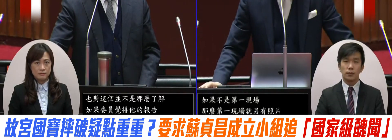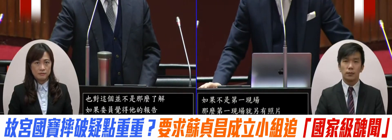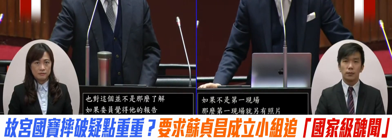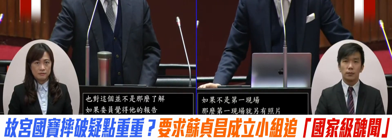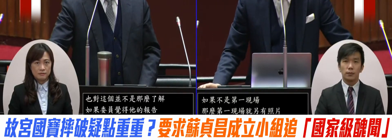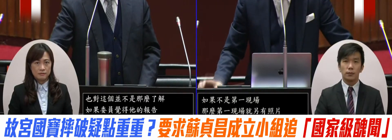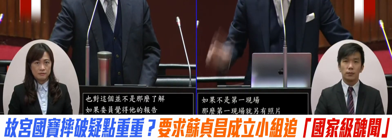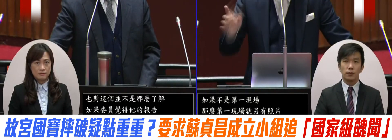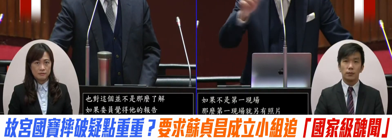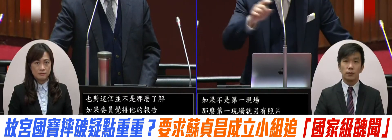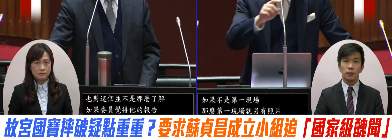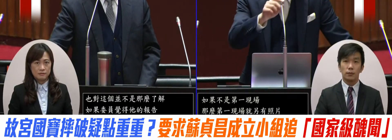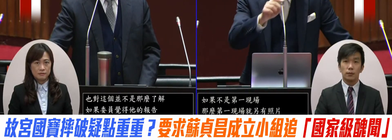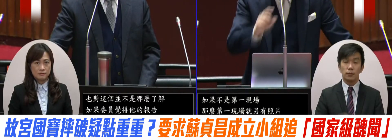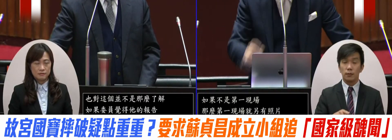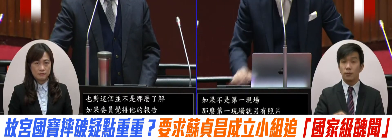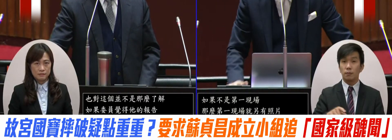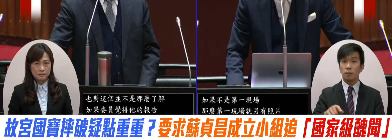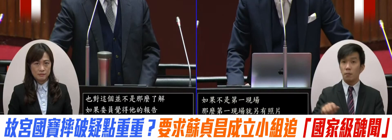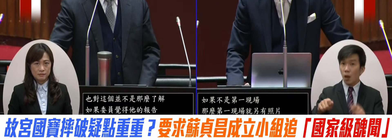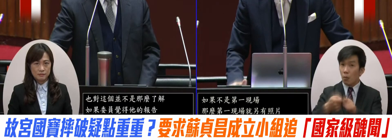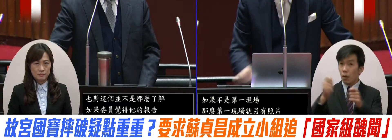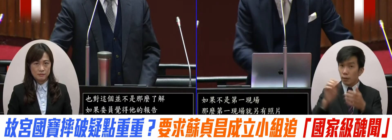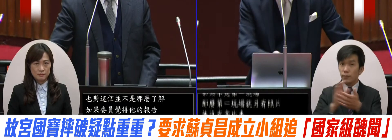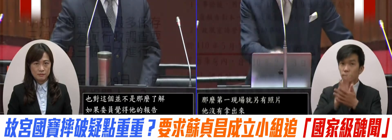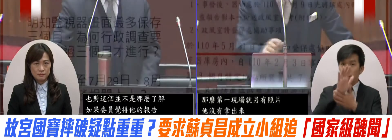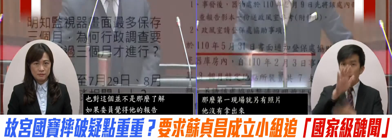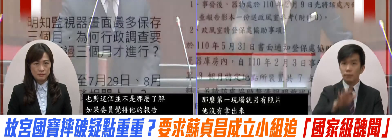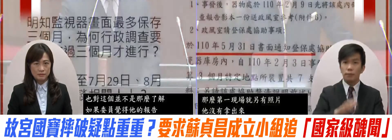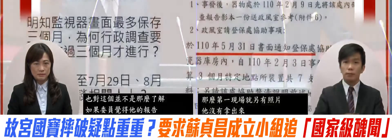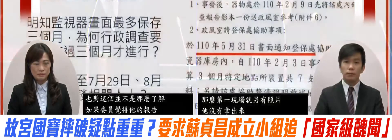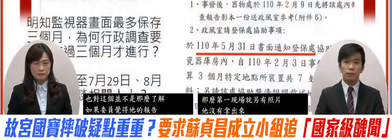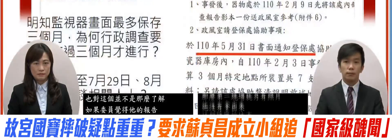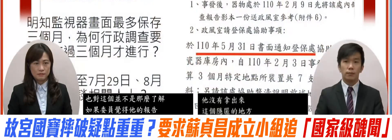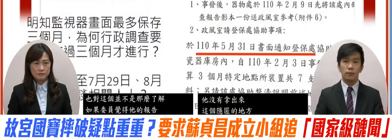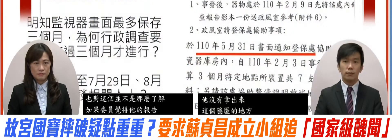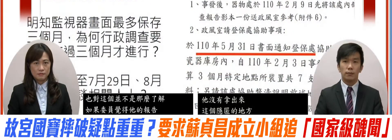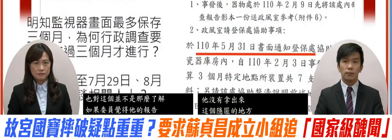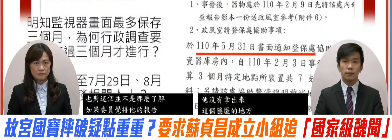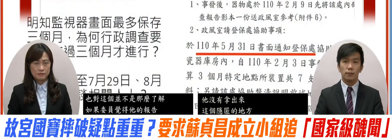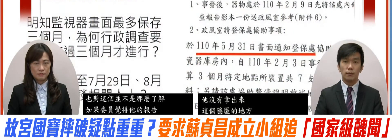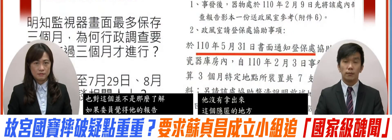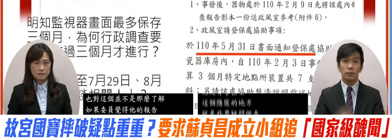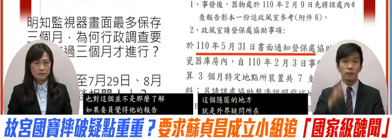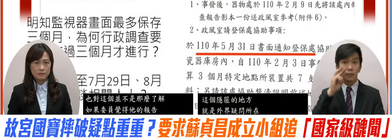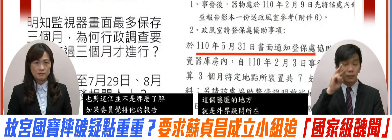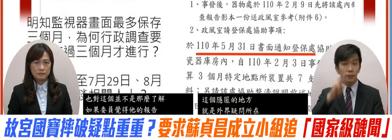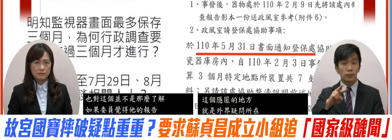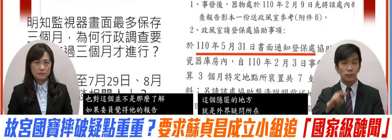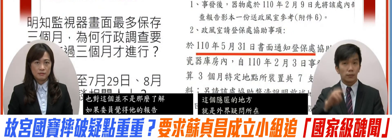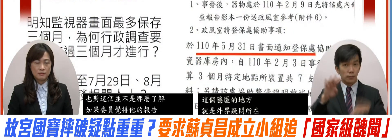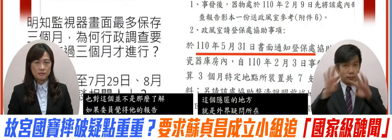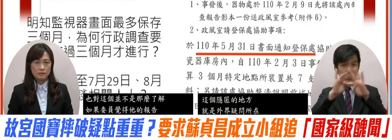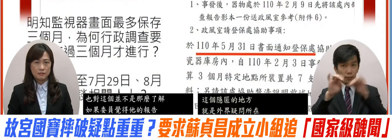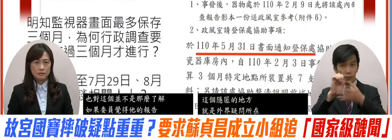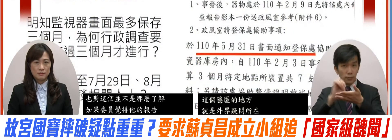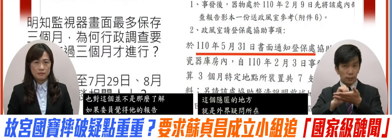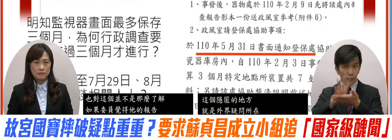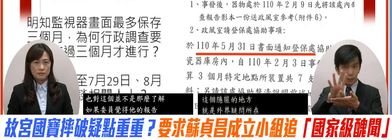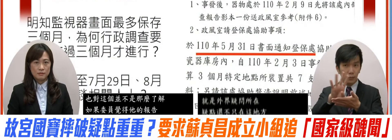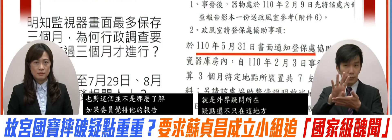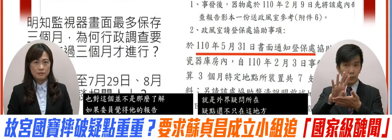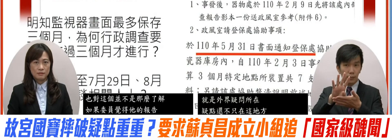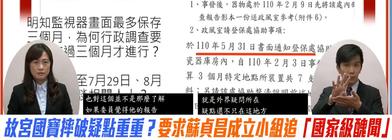更大的问题就是在事发之后，事发之后你可以看到，这也是我从整个报告上面所这